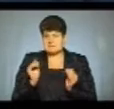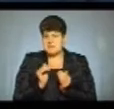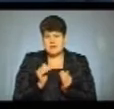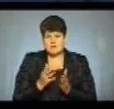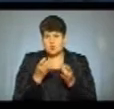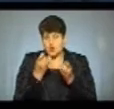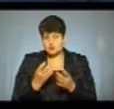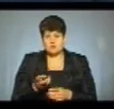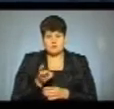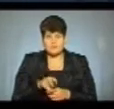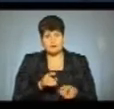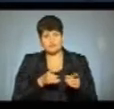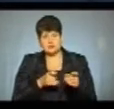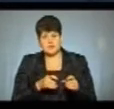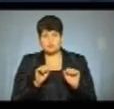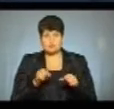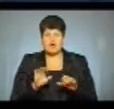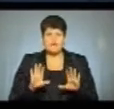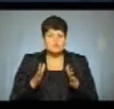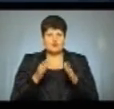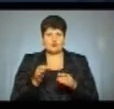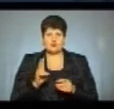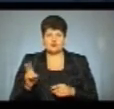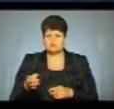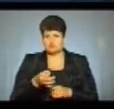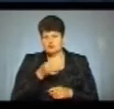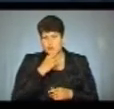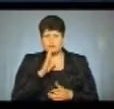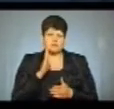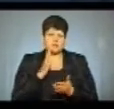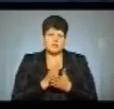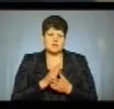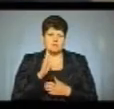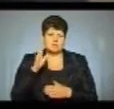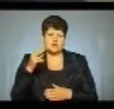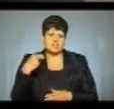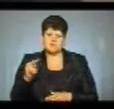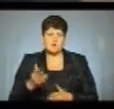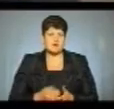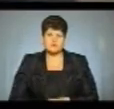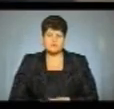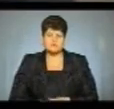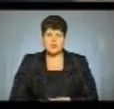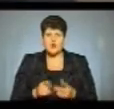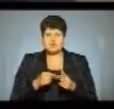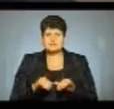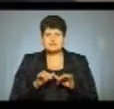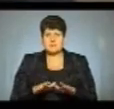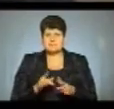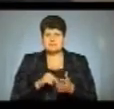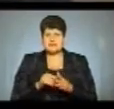просто прийти, постріляти, можливо, вдруг комусь сподобається, і ми будемо мати майбутніх чемпіонів. Організував